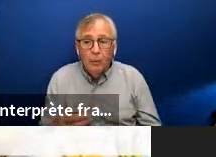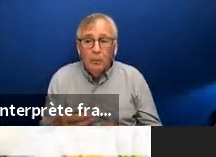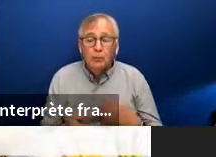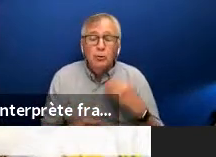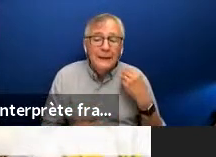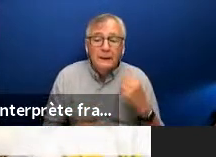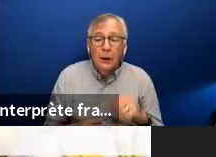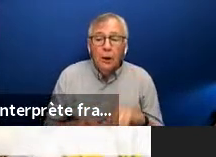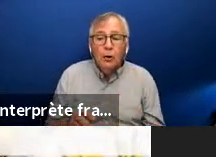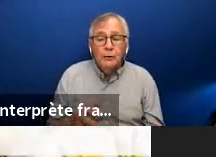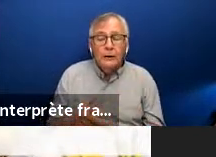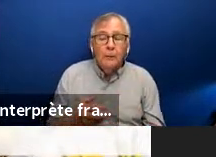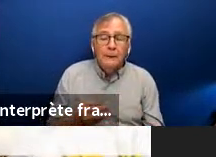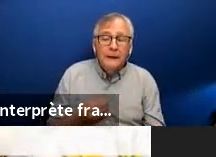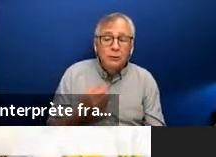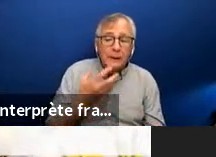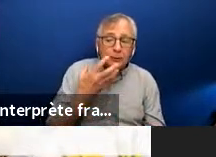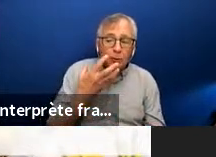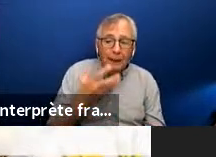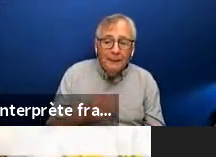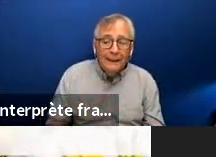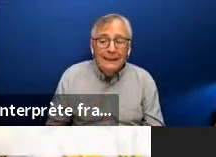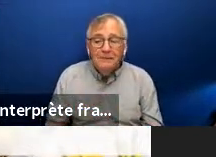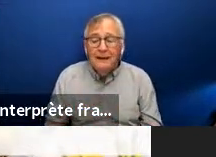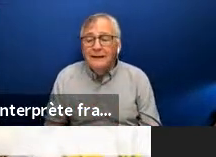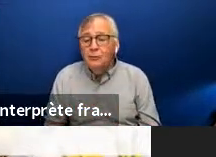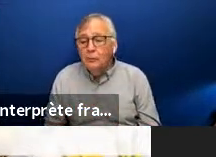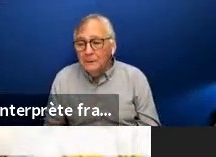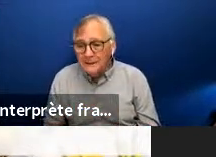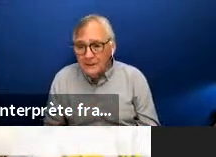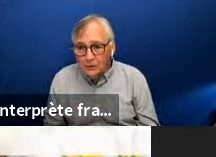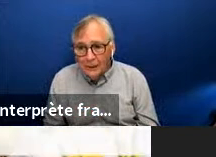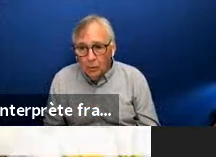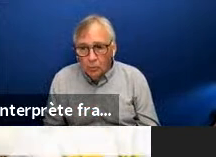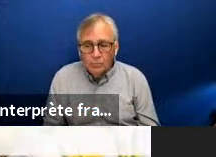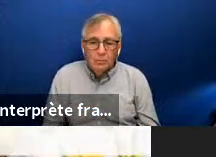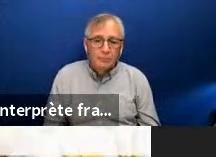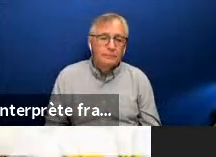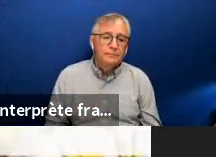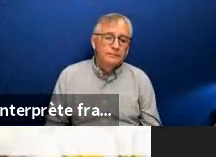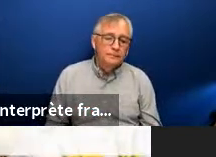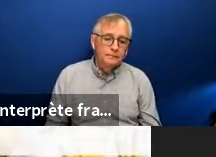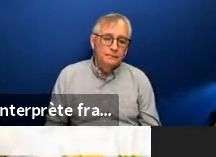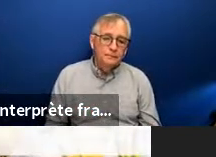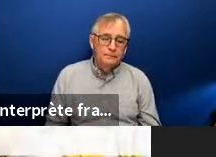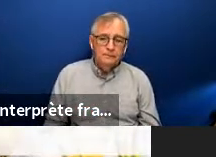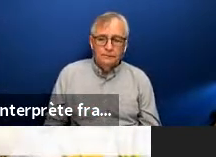talents. Ils n'ont pas tous ils ont des compétences de lecture labiale qui varient d'une personne à l'autre.